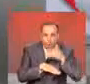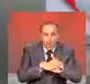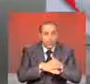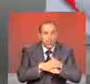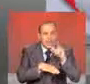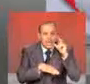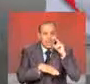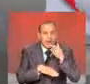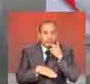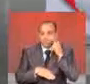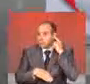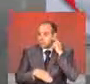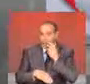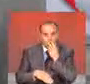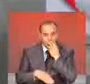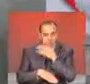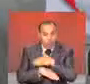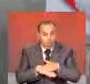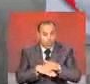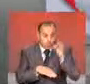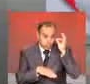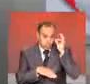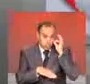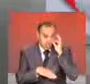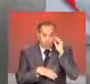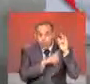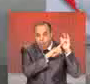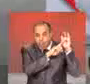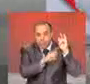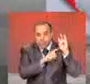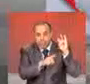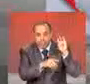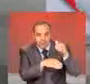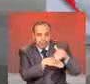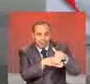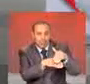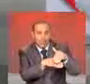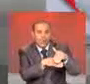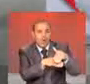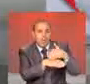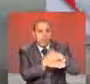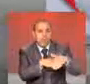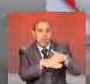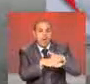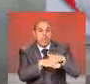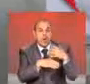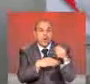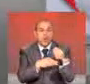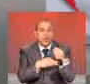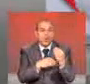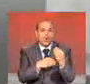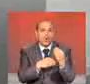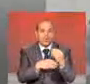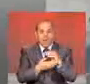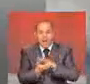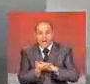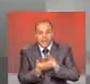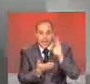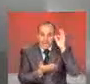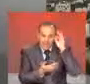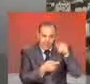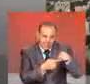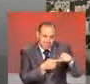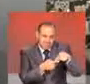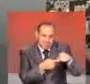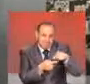وقد أكد مصدر أمني بالمعبر حصول قصف بمناطق بوكماش وبوابة الأمن العام في التراب الليبي على بعد